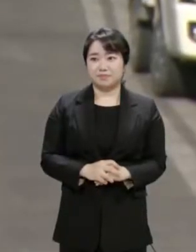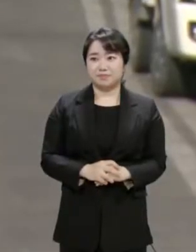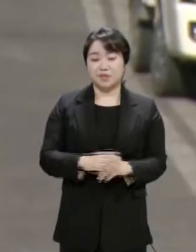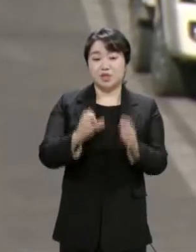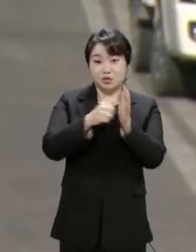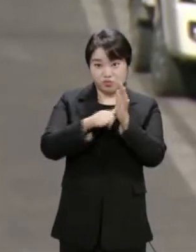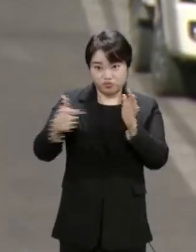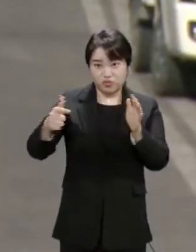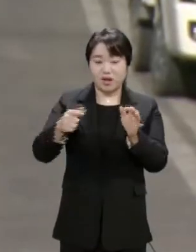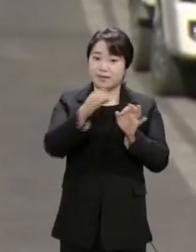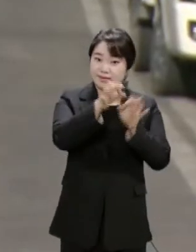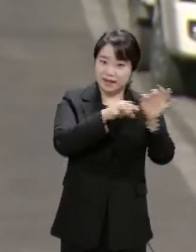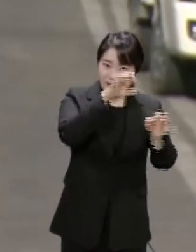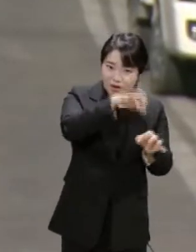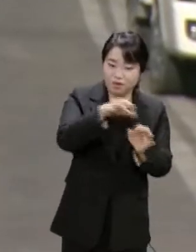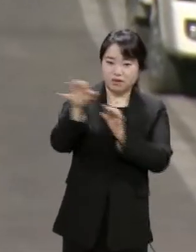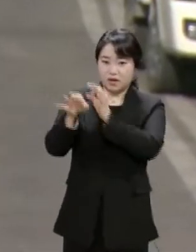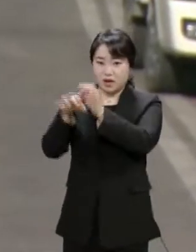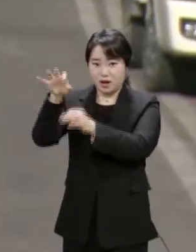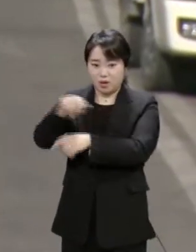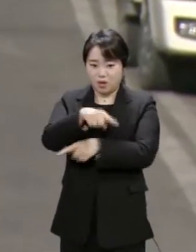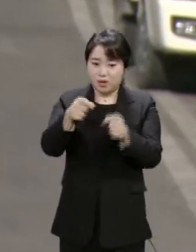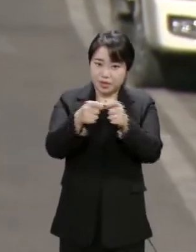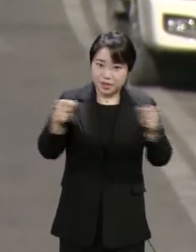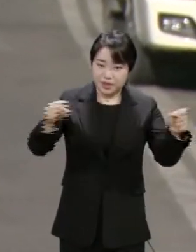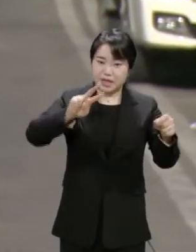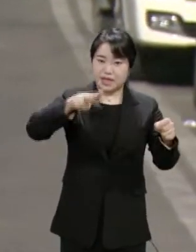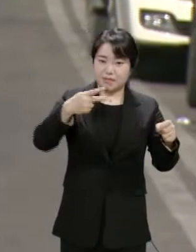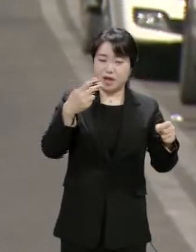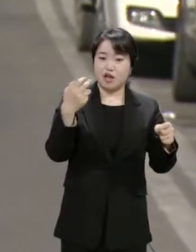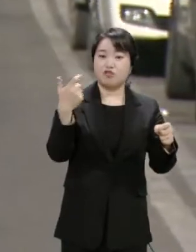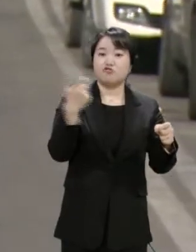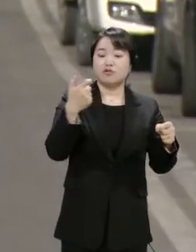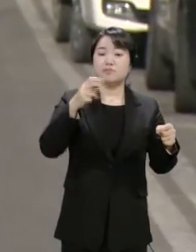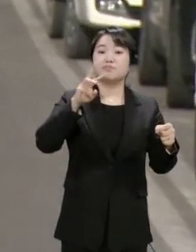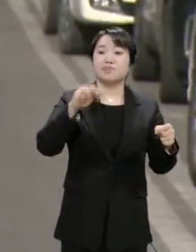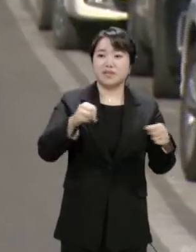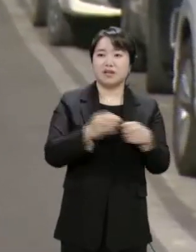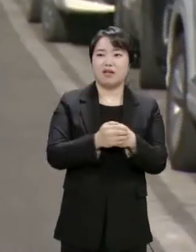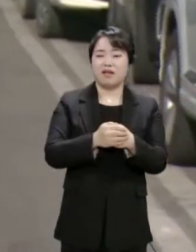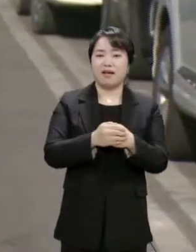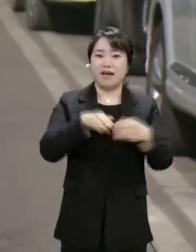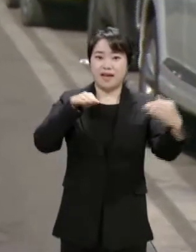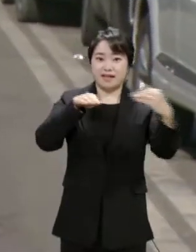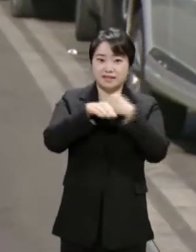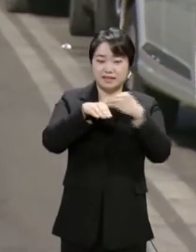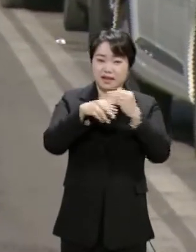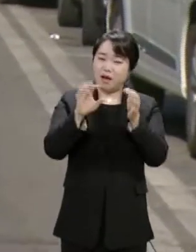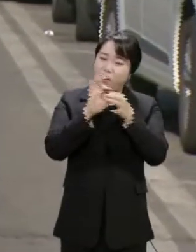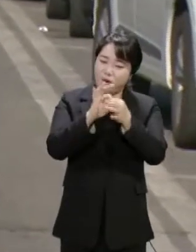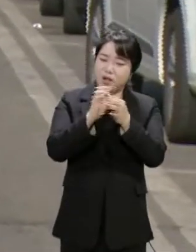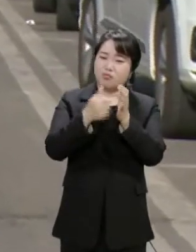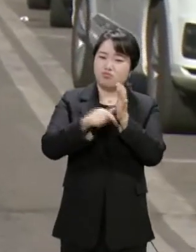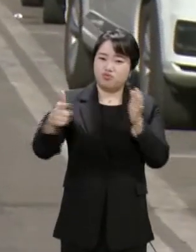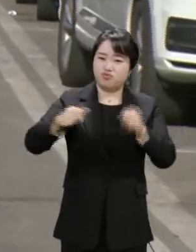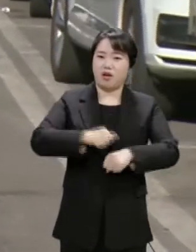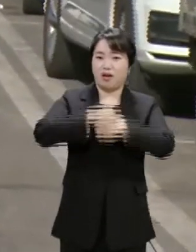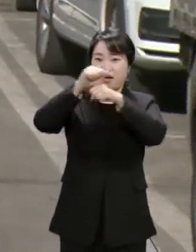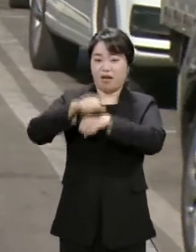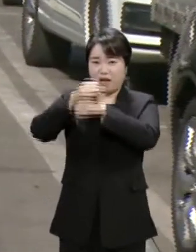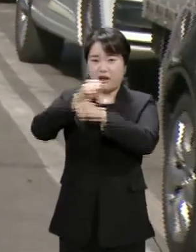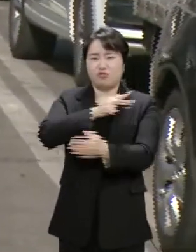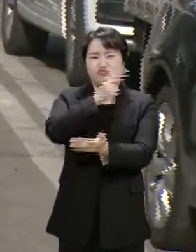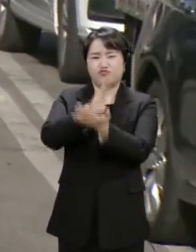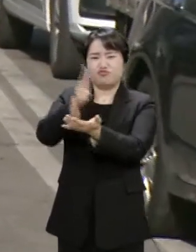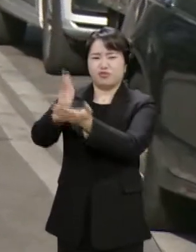부품 상가와 상가 사이 약 260m 되는 이면도로 위에는 차량 부품이 쌓여 있고 주차되어 있는